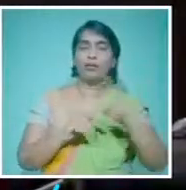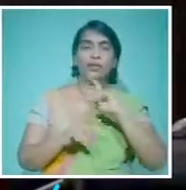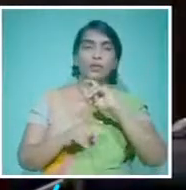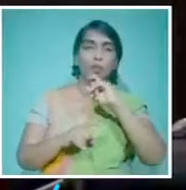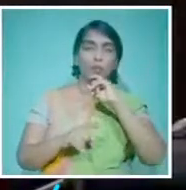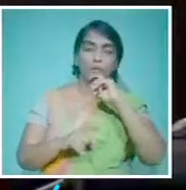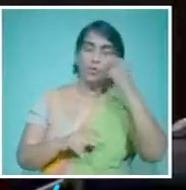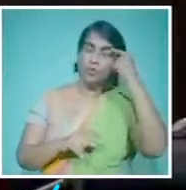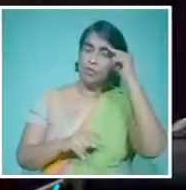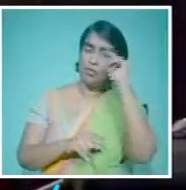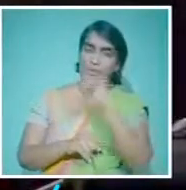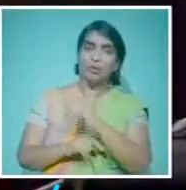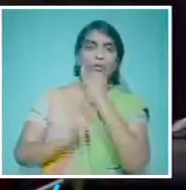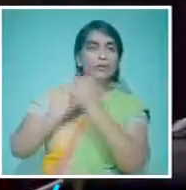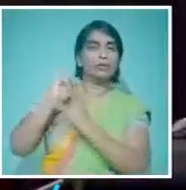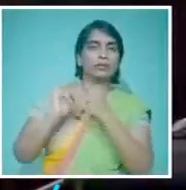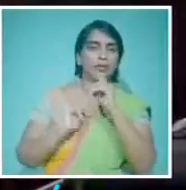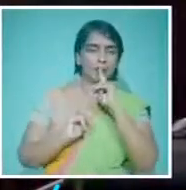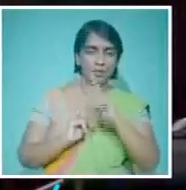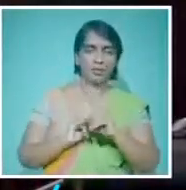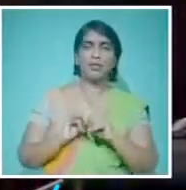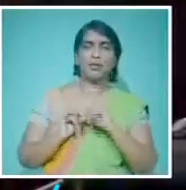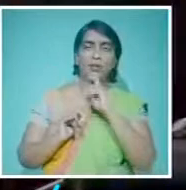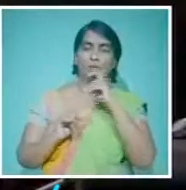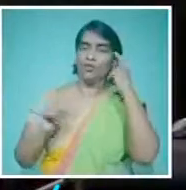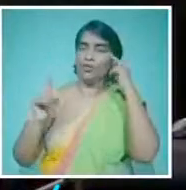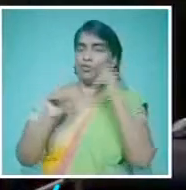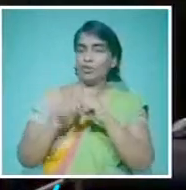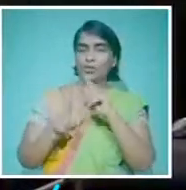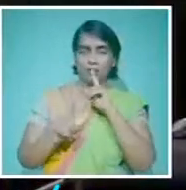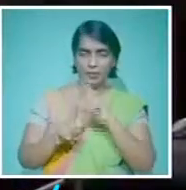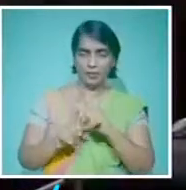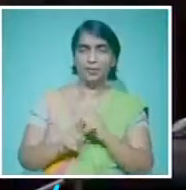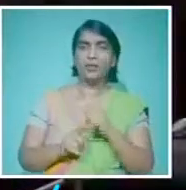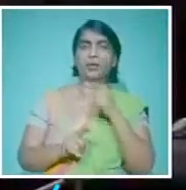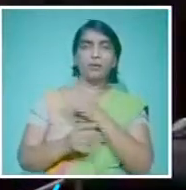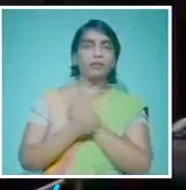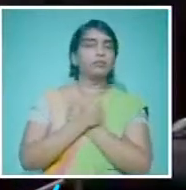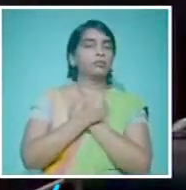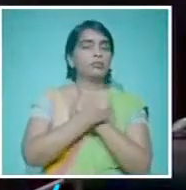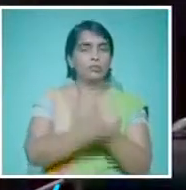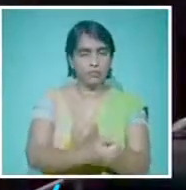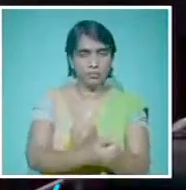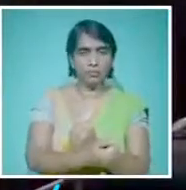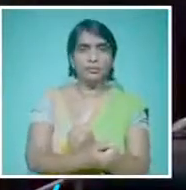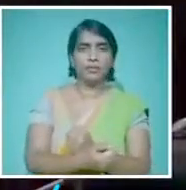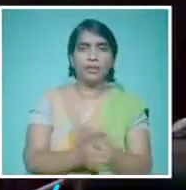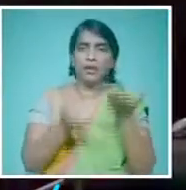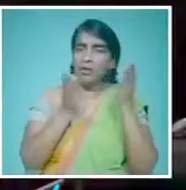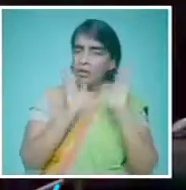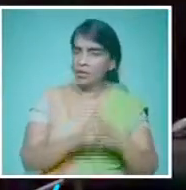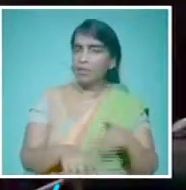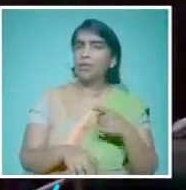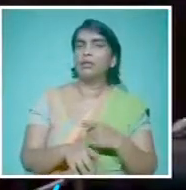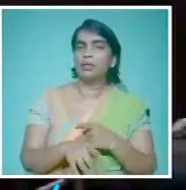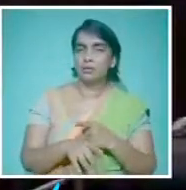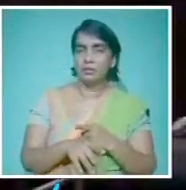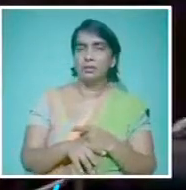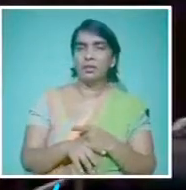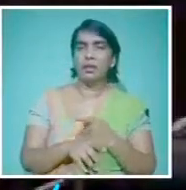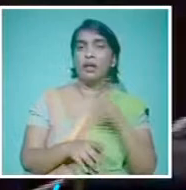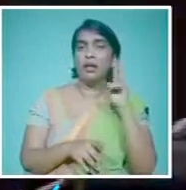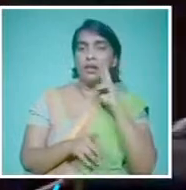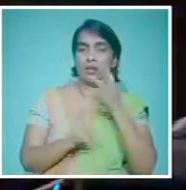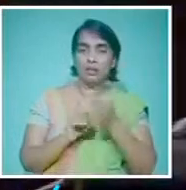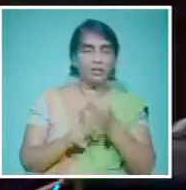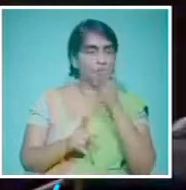අධිකරණය විවේචනය කරේ. නඩු තීන්දුව ගැන කතා කරේ. එතුමා හිරගෙදර ගිහිල්ලා අවසානයේදී රයිල්